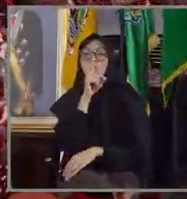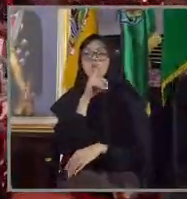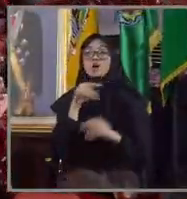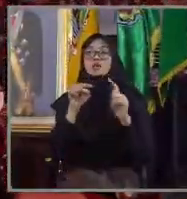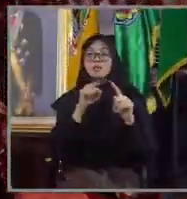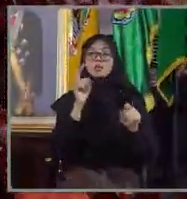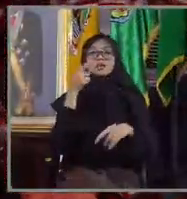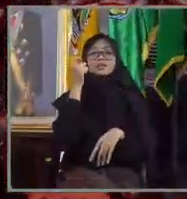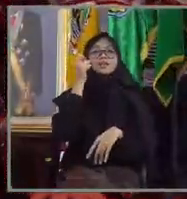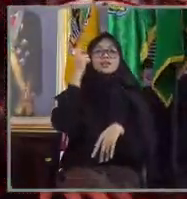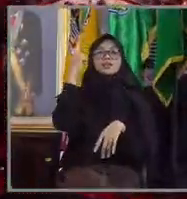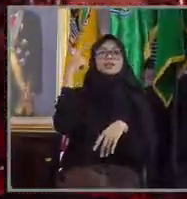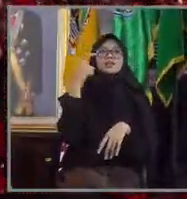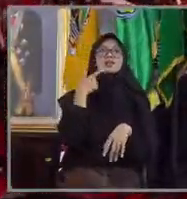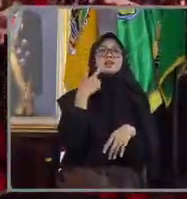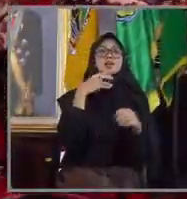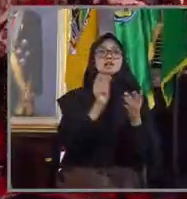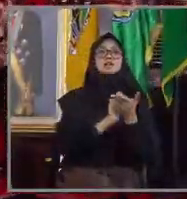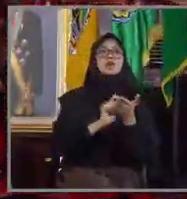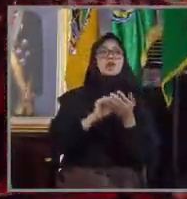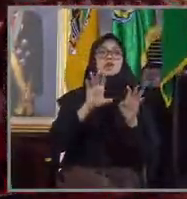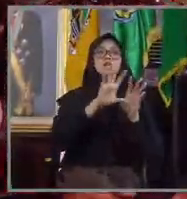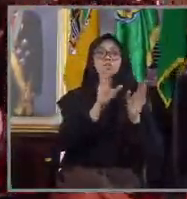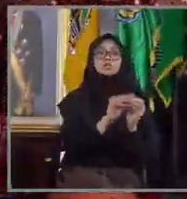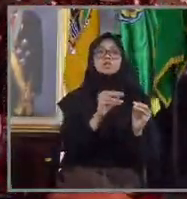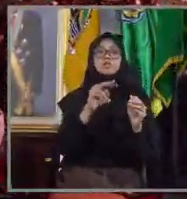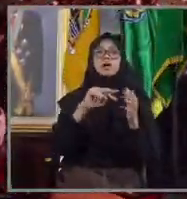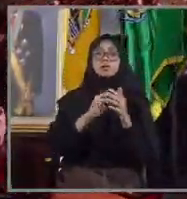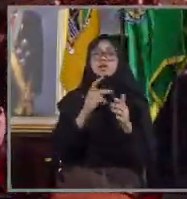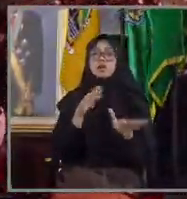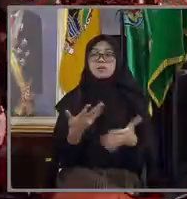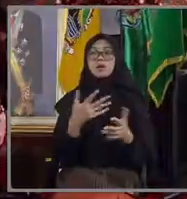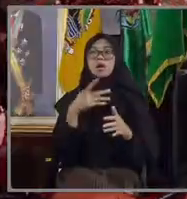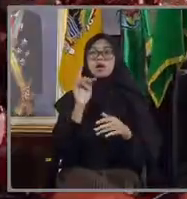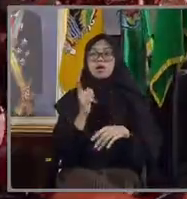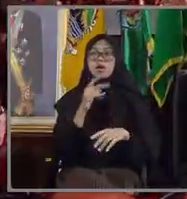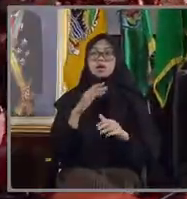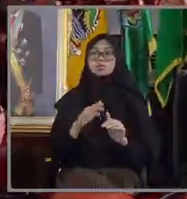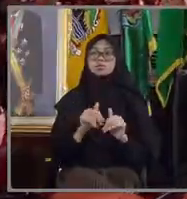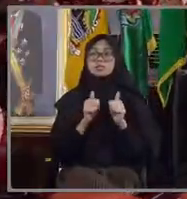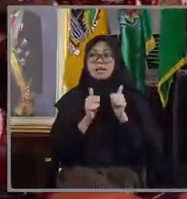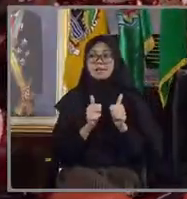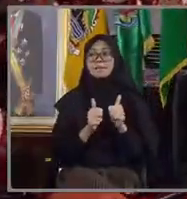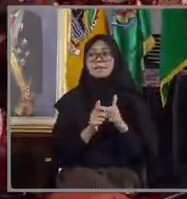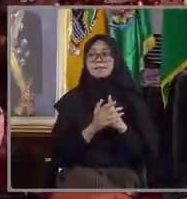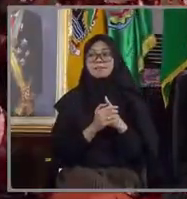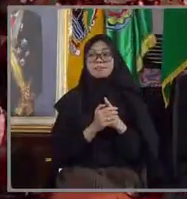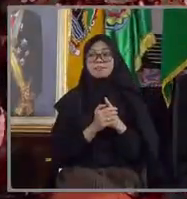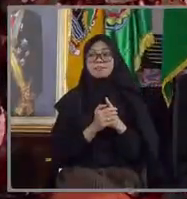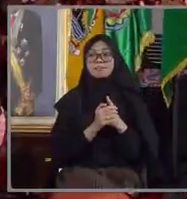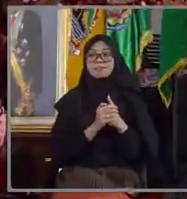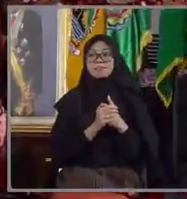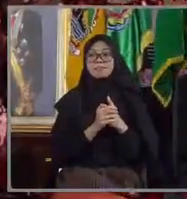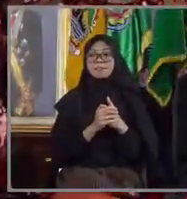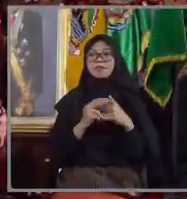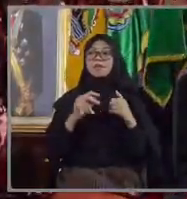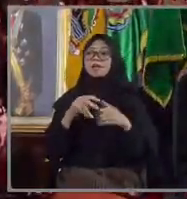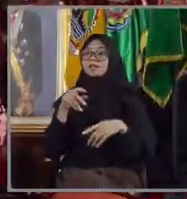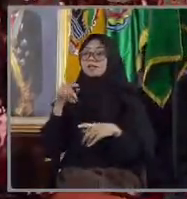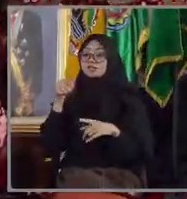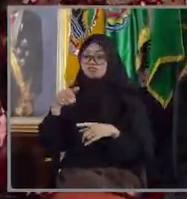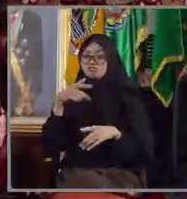inklusi inklusinya apa kamu harus siap ketemu harus siap kalau yang berkebutuhan khusus jangan dibully